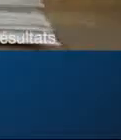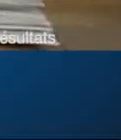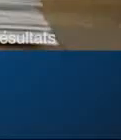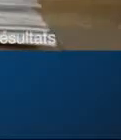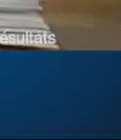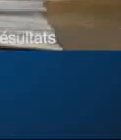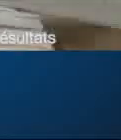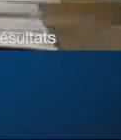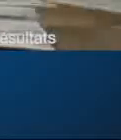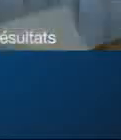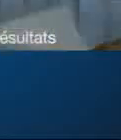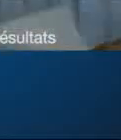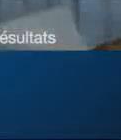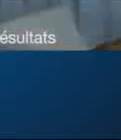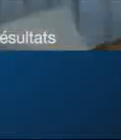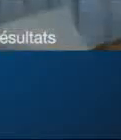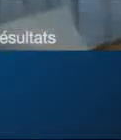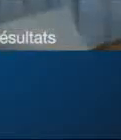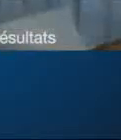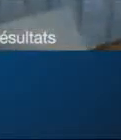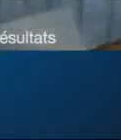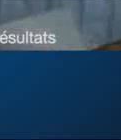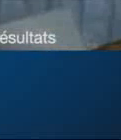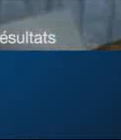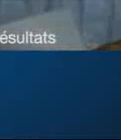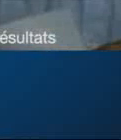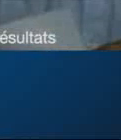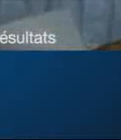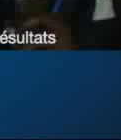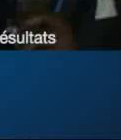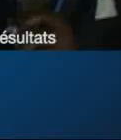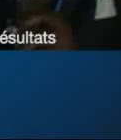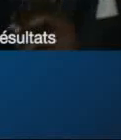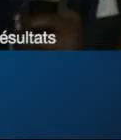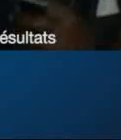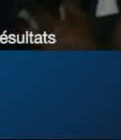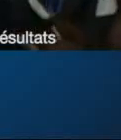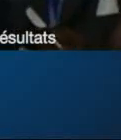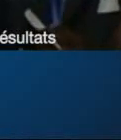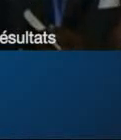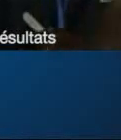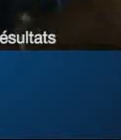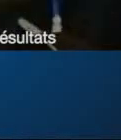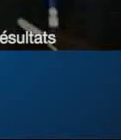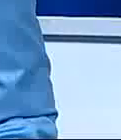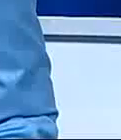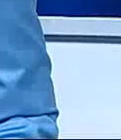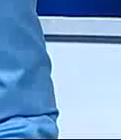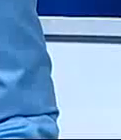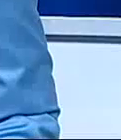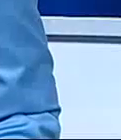28 septembre dernier, affirmant que le scrutin avait été entaché de fraudes importantes.